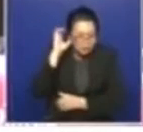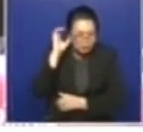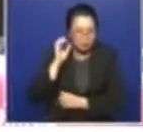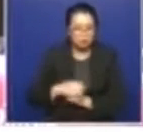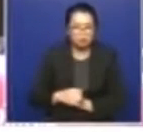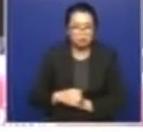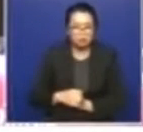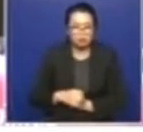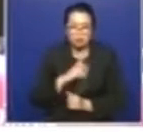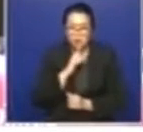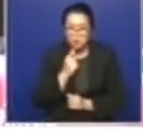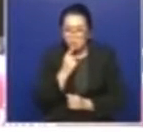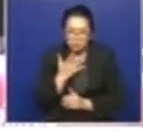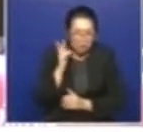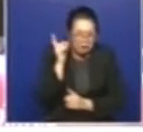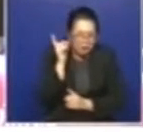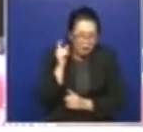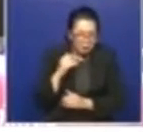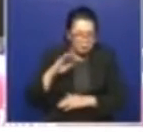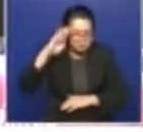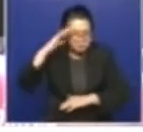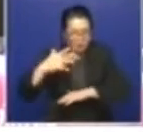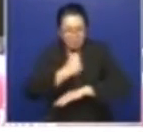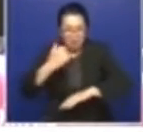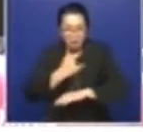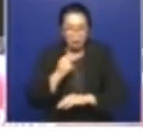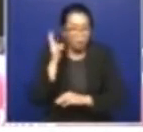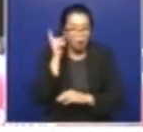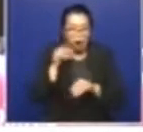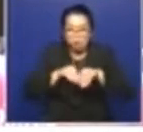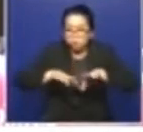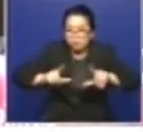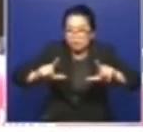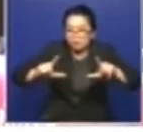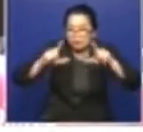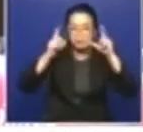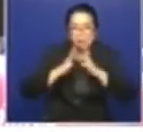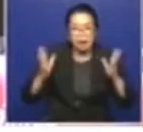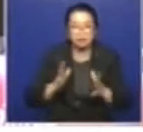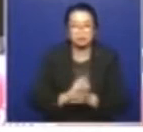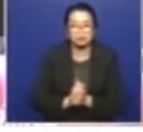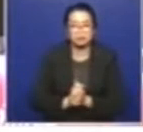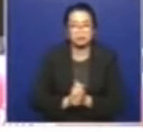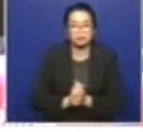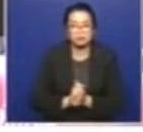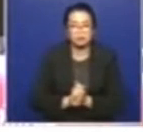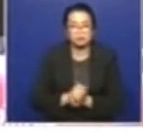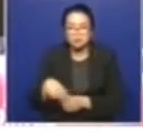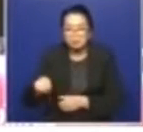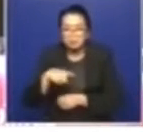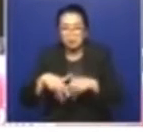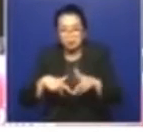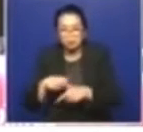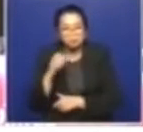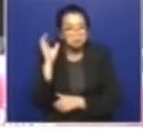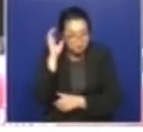นาจข่าวลือยึดอำนาจมีตลอดท่านครับอยู่ไหนคอนฟิเดนซ์มันจะมาที่ไหนอ่ะใครเชื่อมั่นแล้วท่านน